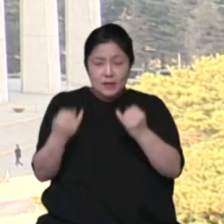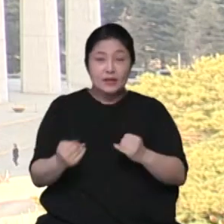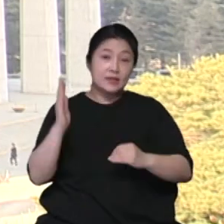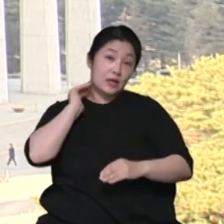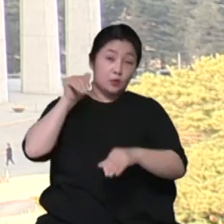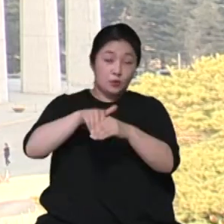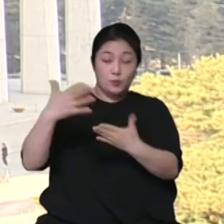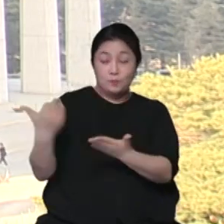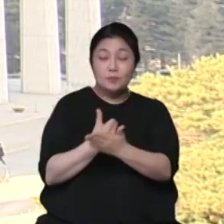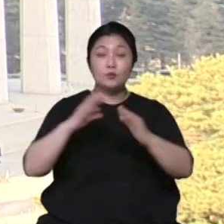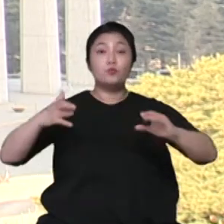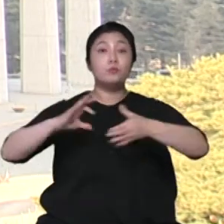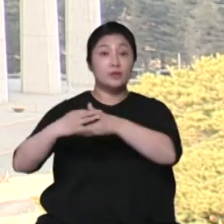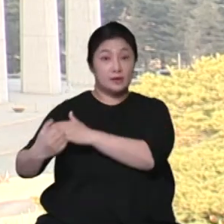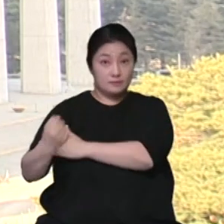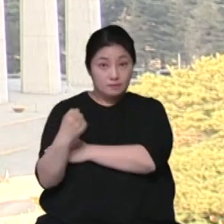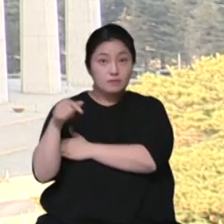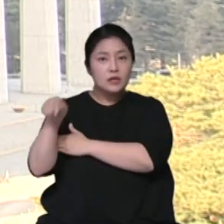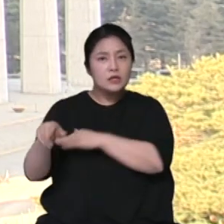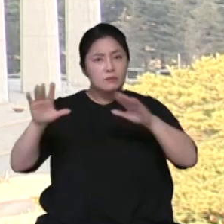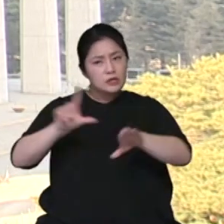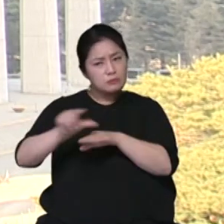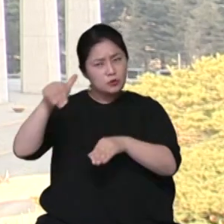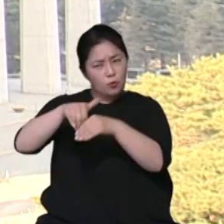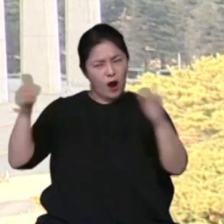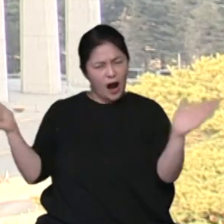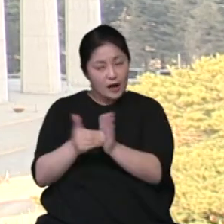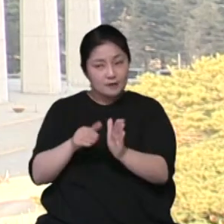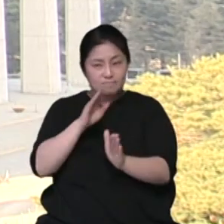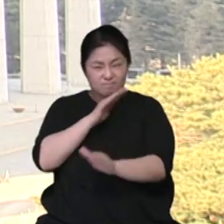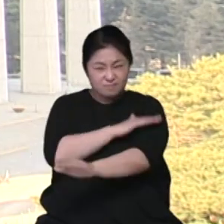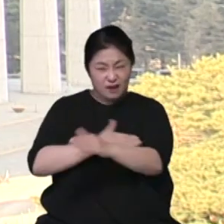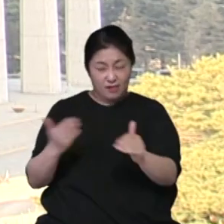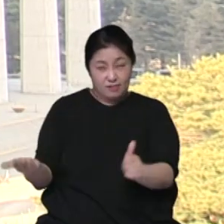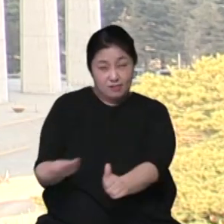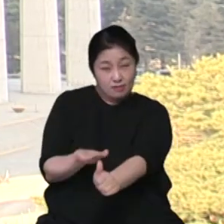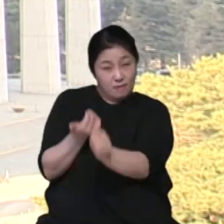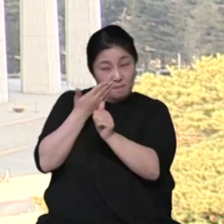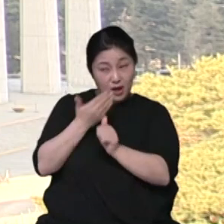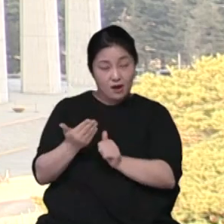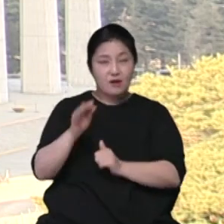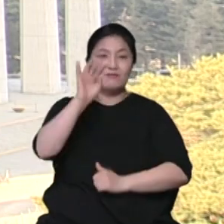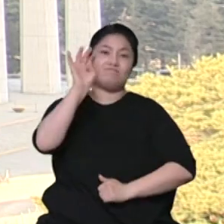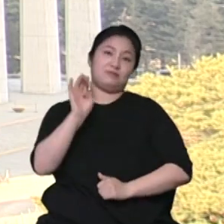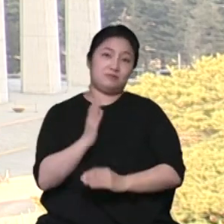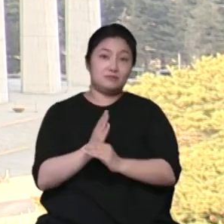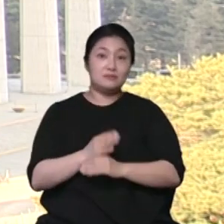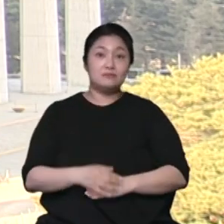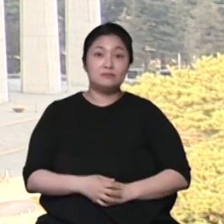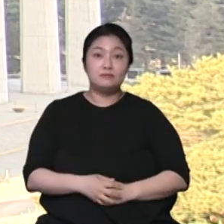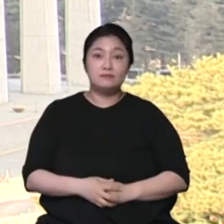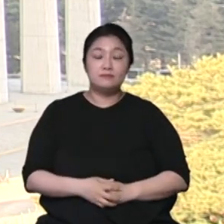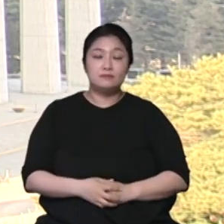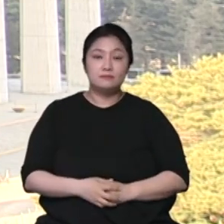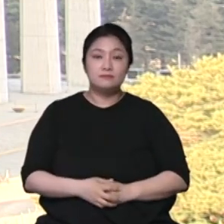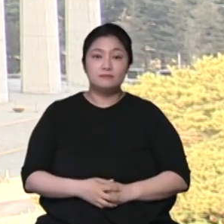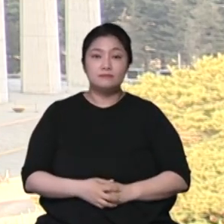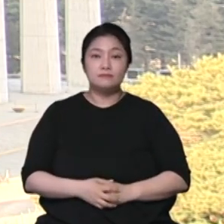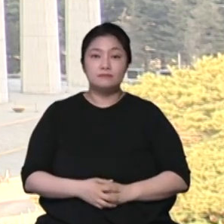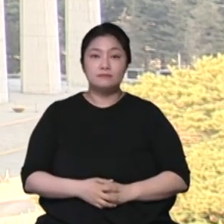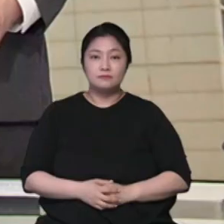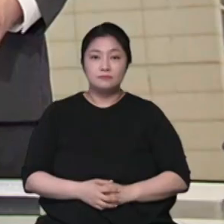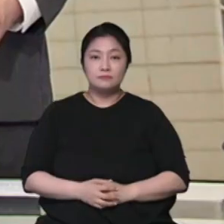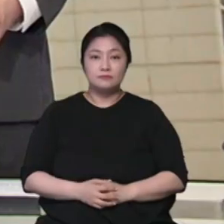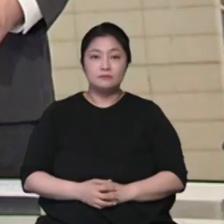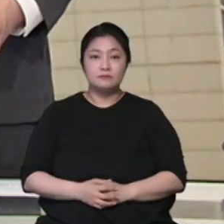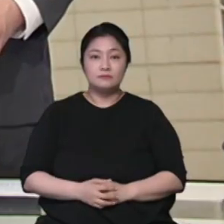대선 득표율을 얻은 국민의힘이 지방선거까지 훈풍을 이어갈 수 있을지 주목됩니다. KBC